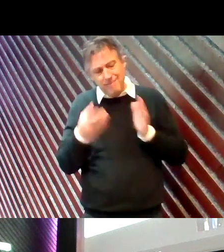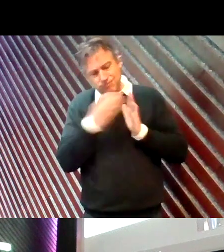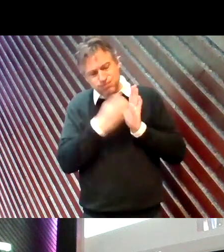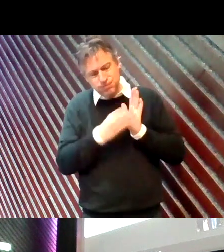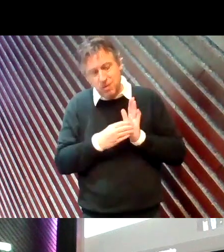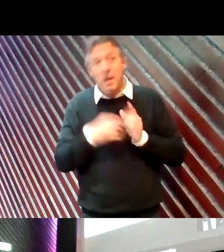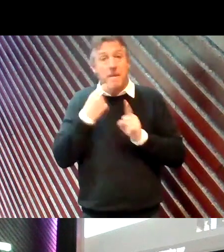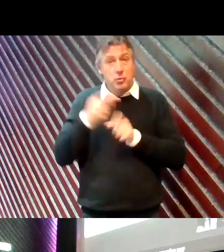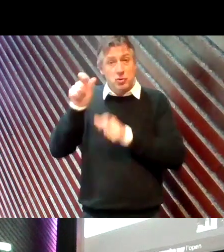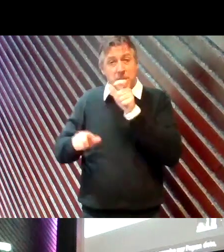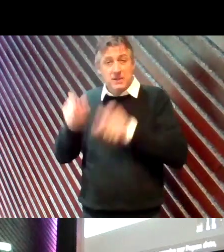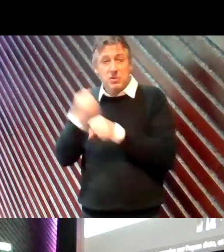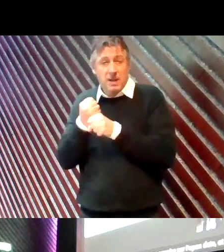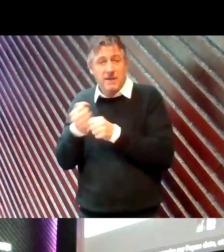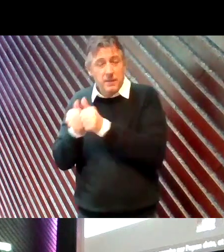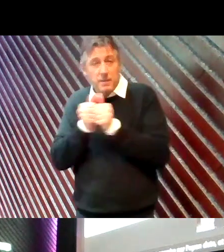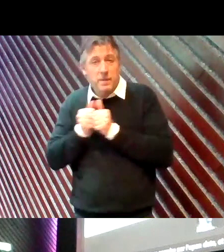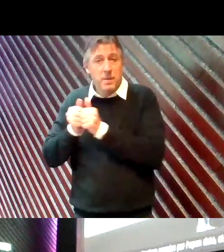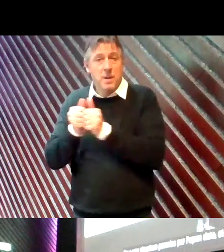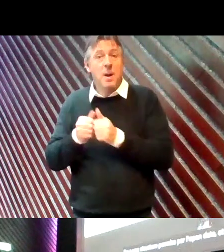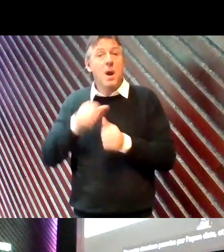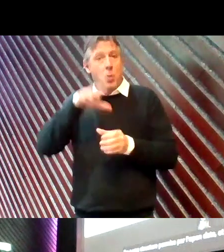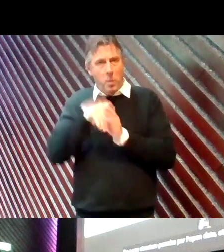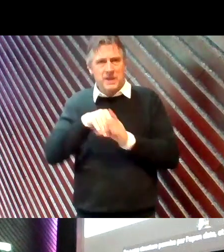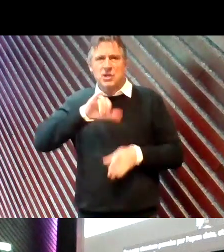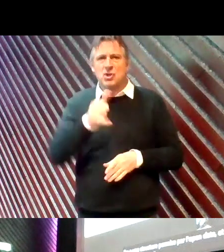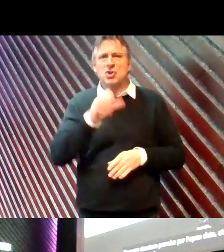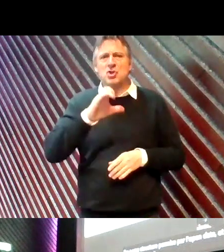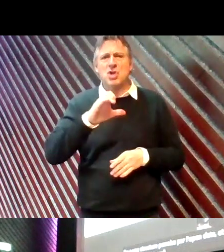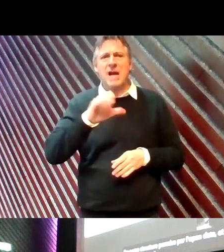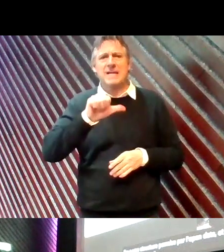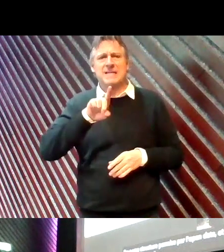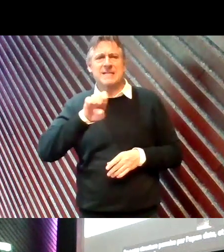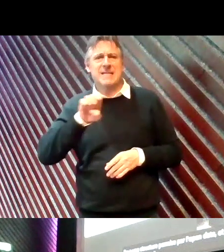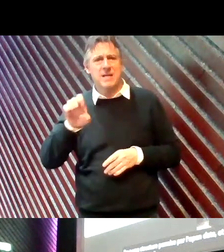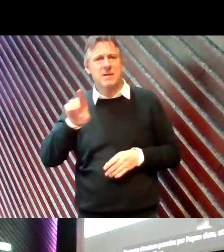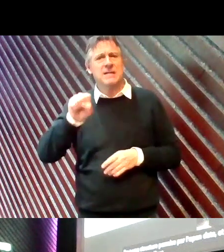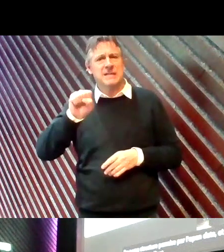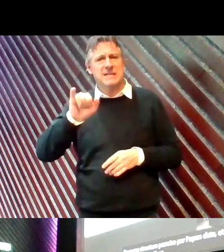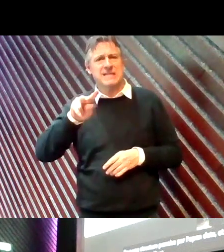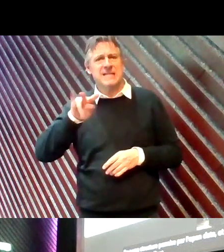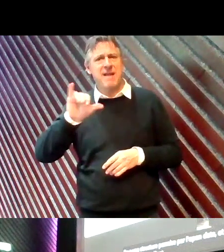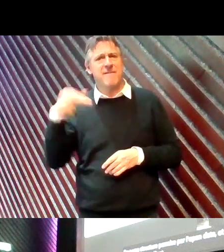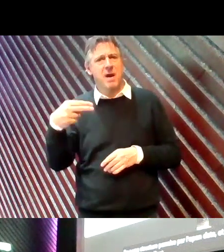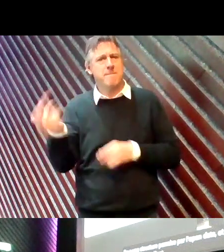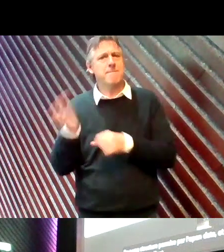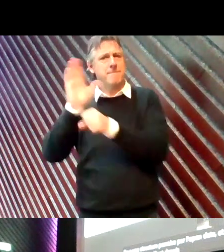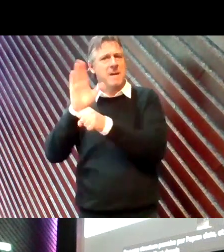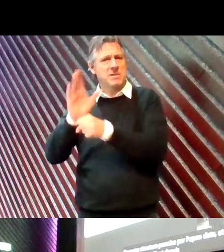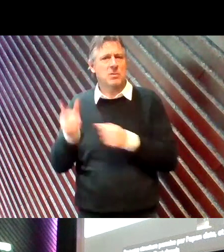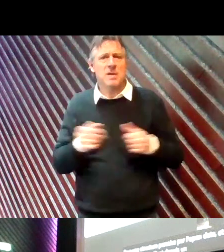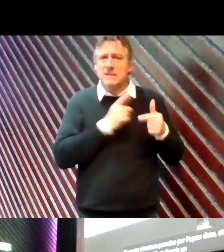acteurs qui travaillent sur le sujet dont j'accepte que Sylvain va représenter aujourd'hui depuis un certain temps et donc l'enjeu c'est effectivement comment